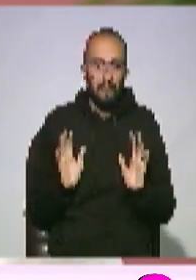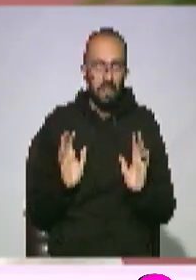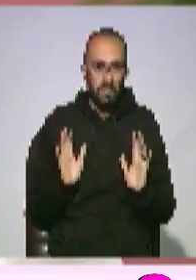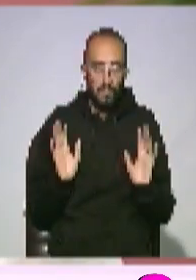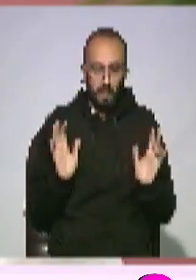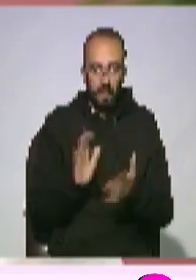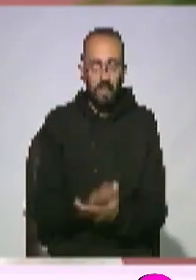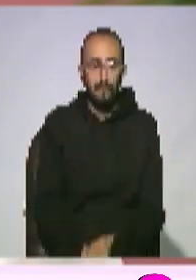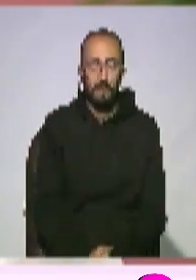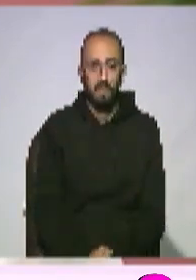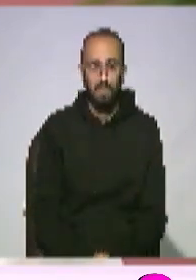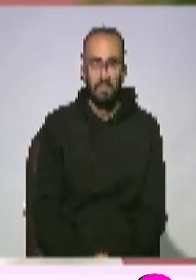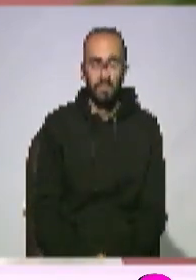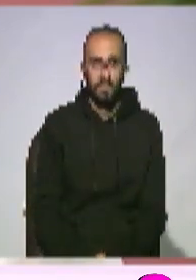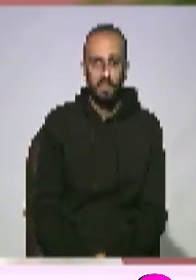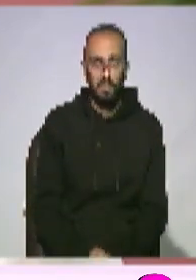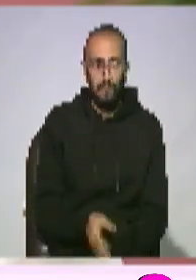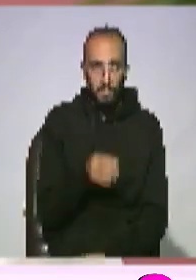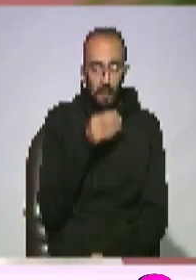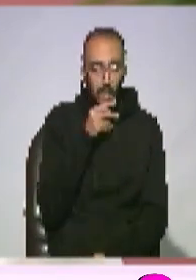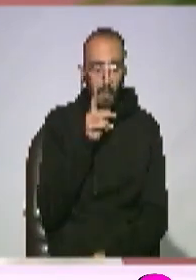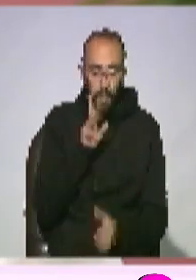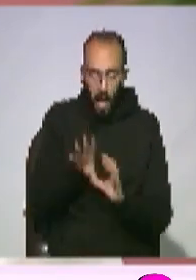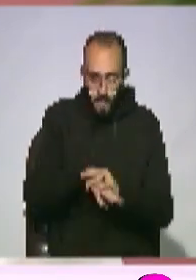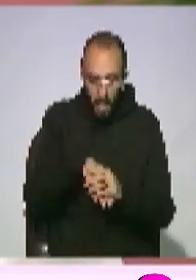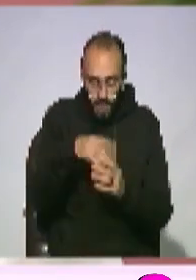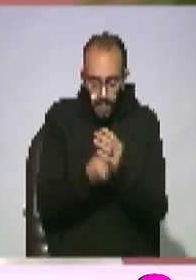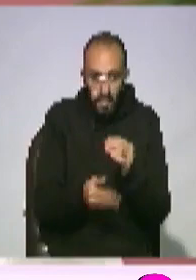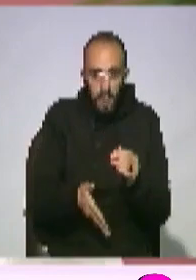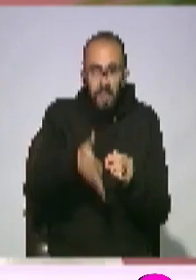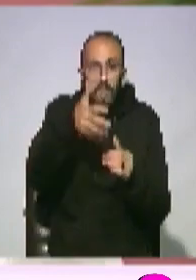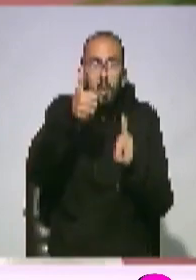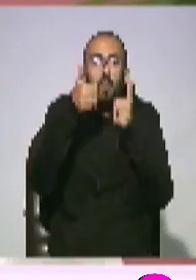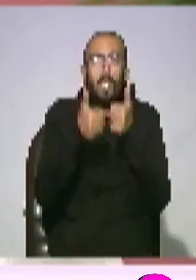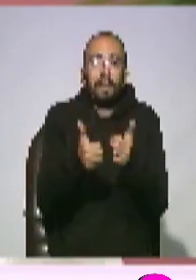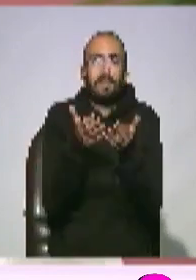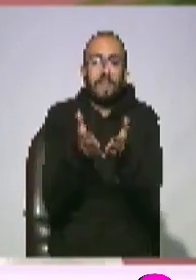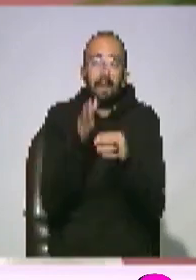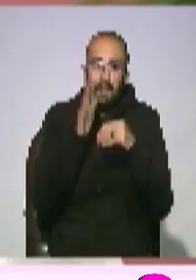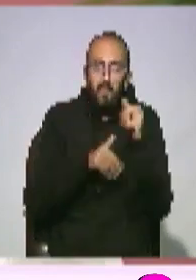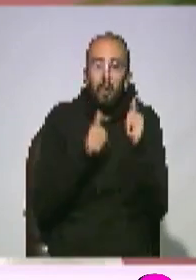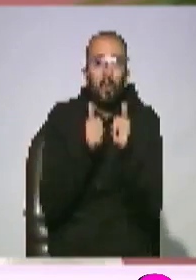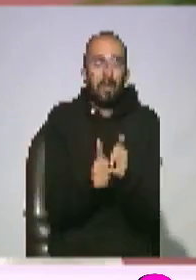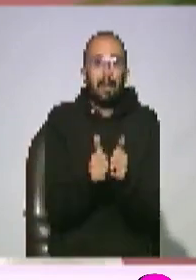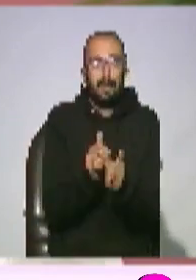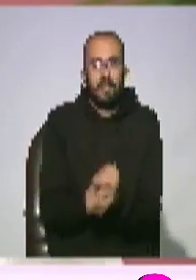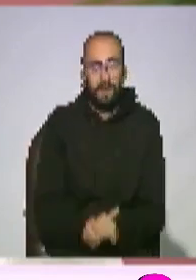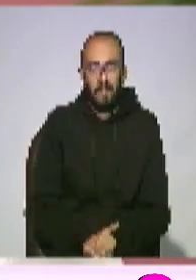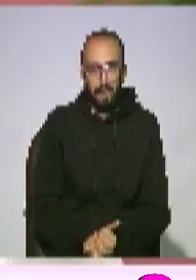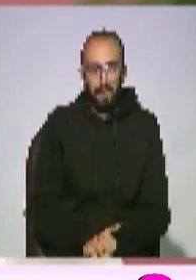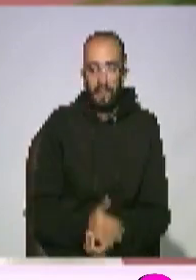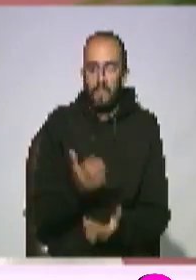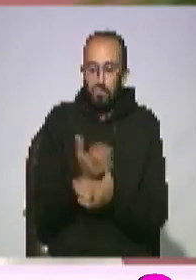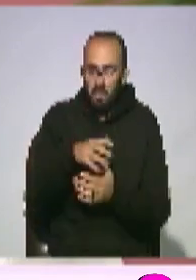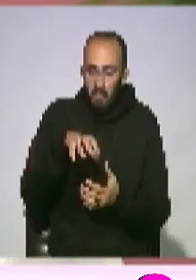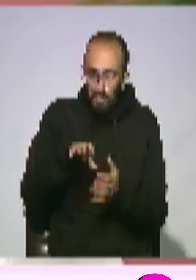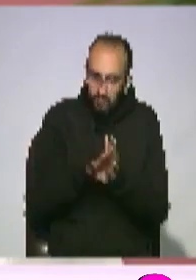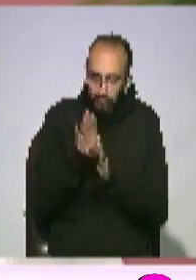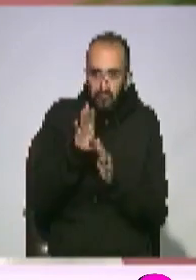كده الام والاب قدموا للوطن ولانفسهم ابن صالح، يعني فعلا ينفع للبلد وينفع